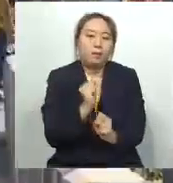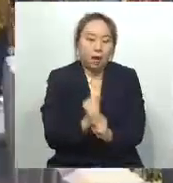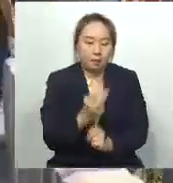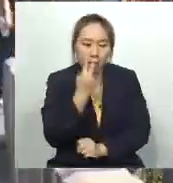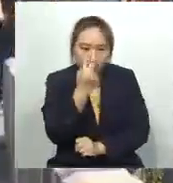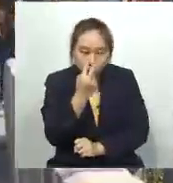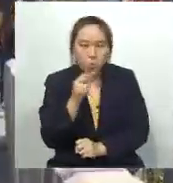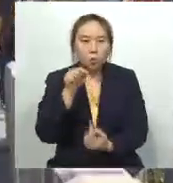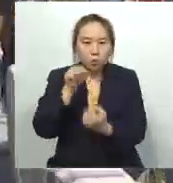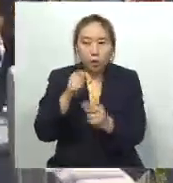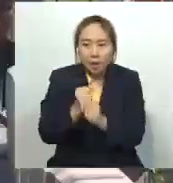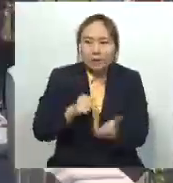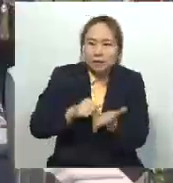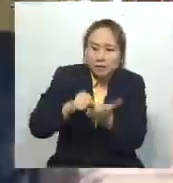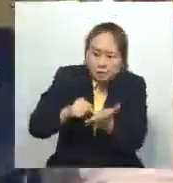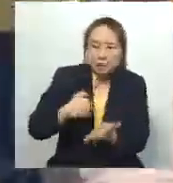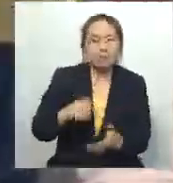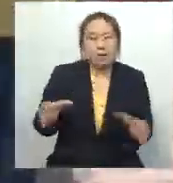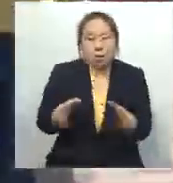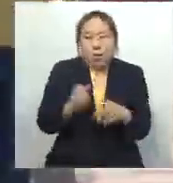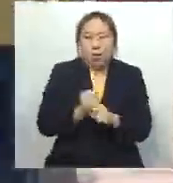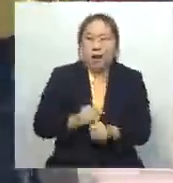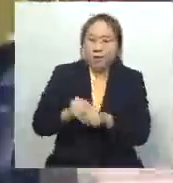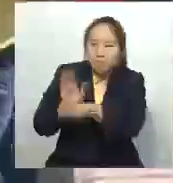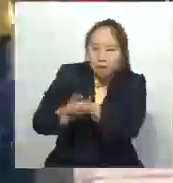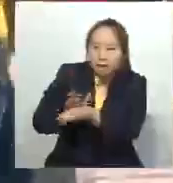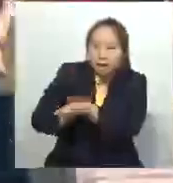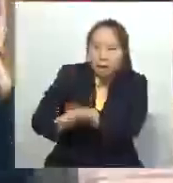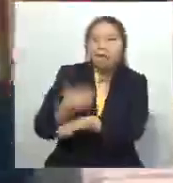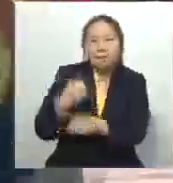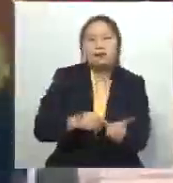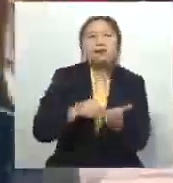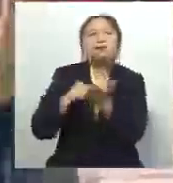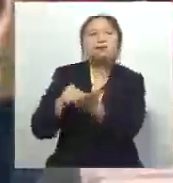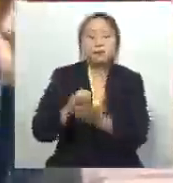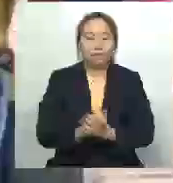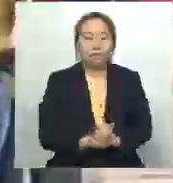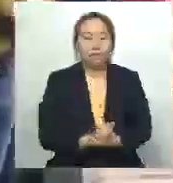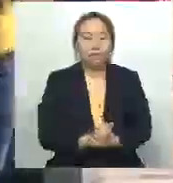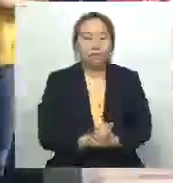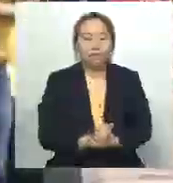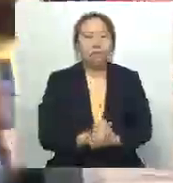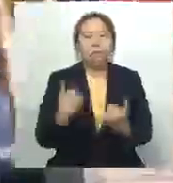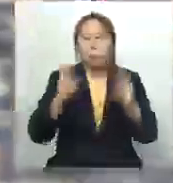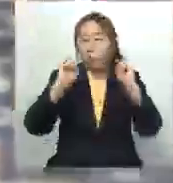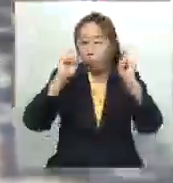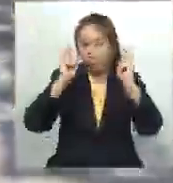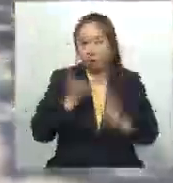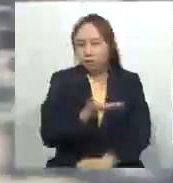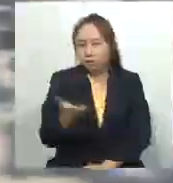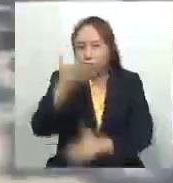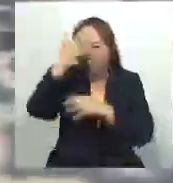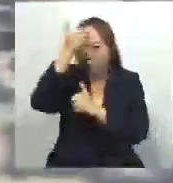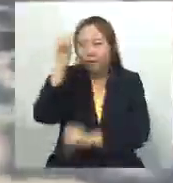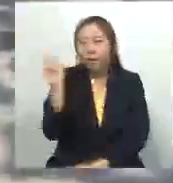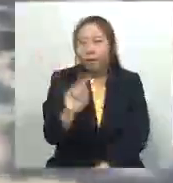องเป็นกรณีพิเศษนะครับก็เป็นข้อเรียกร้องคร่าวๆนะครับที่มีการเสนอเข้ามาส่วนอีกหนึ่งประเด็นที่หลายคนจับตามองนะ